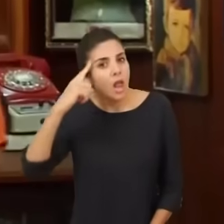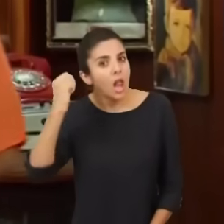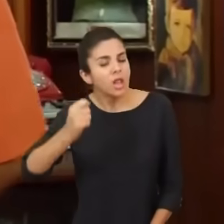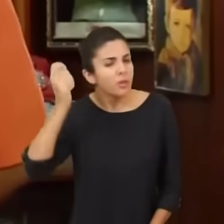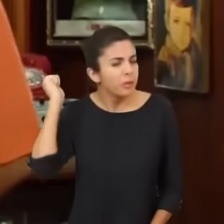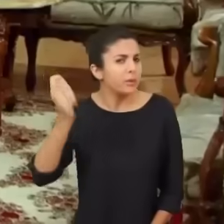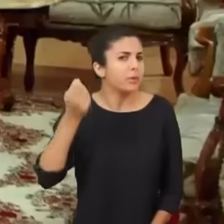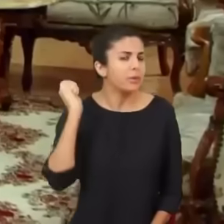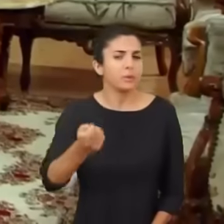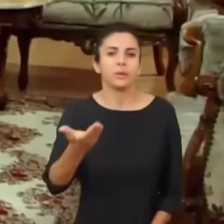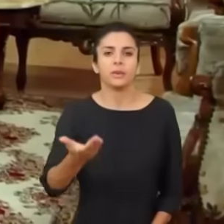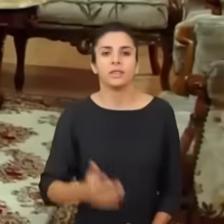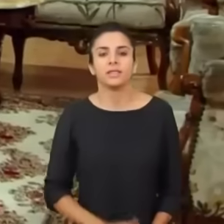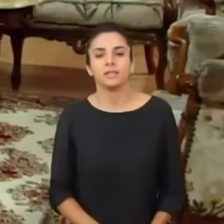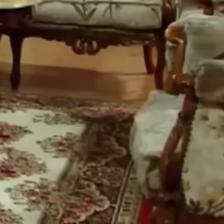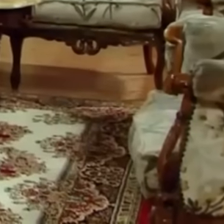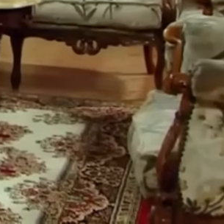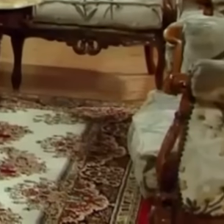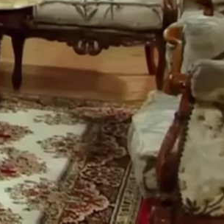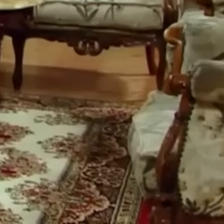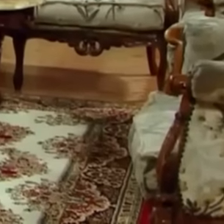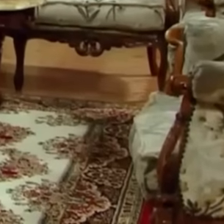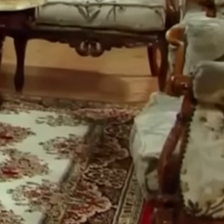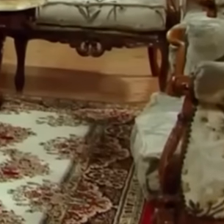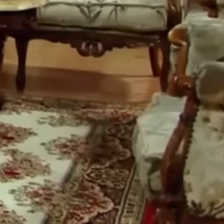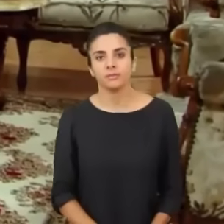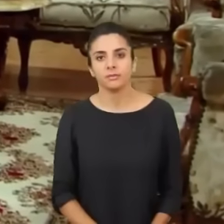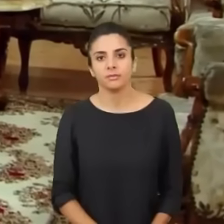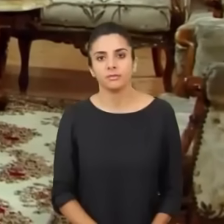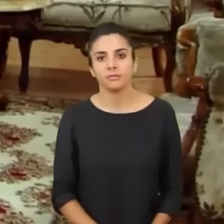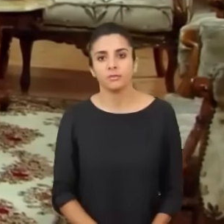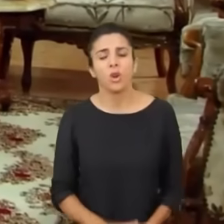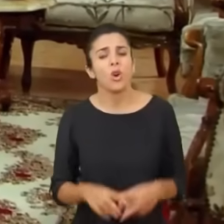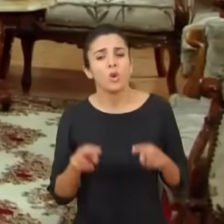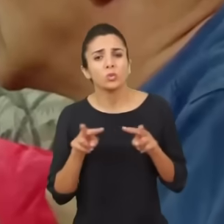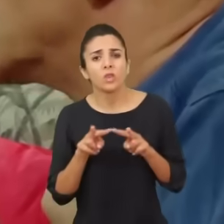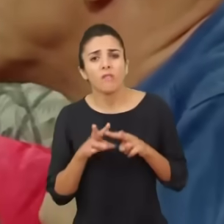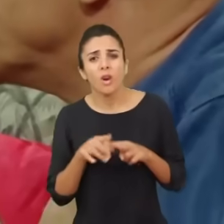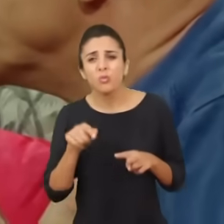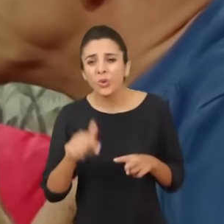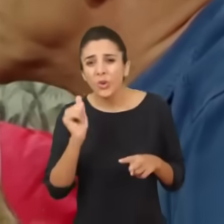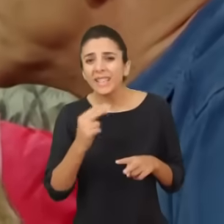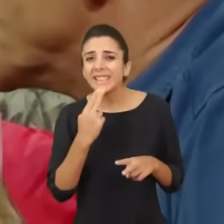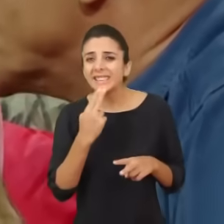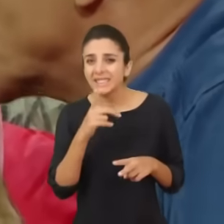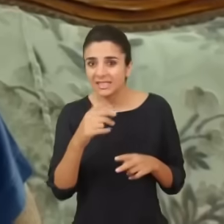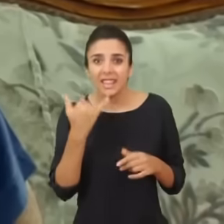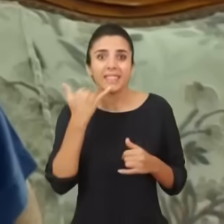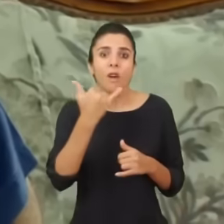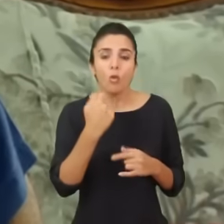böyle. Muzaffer'le Necla salonda oturuyorlar. Muzaffer, bugün kızımızla konuştun